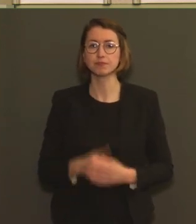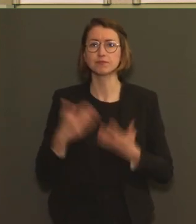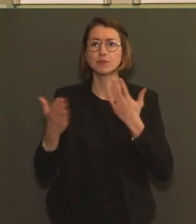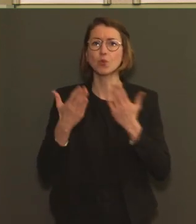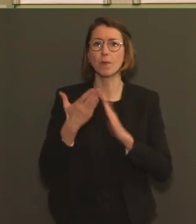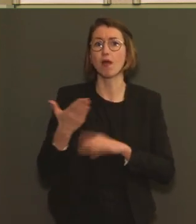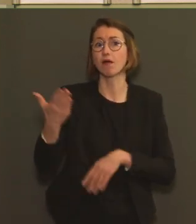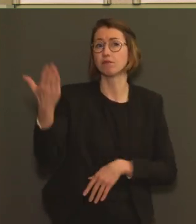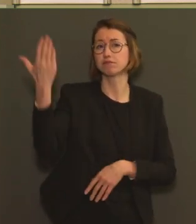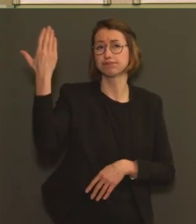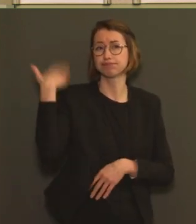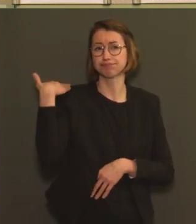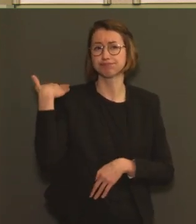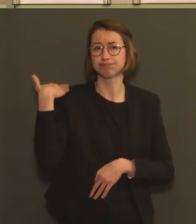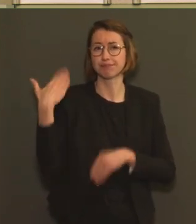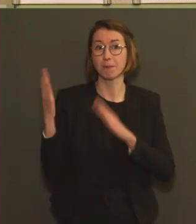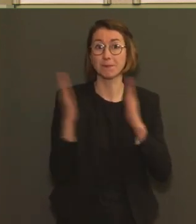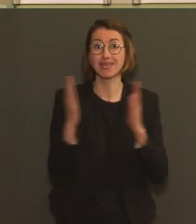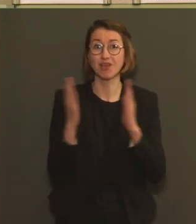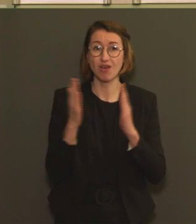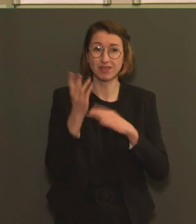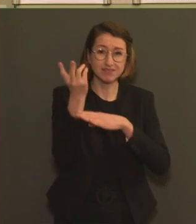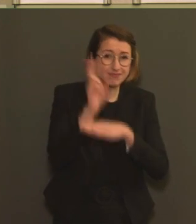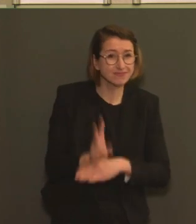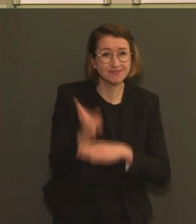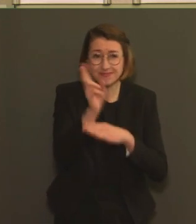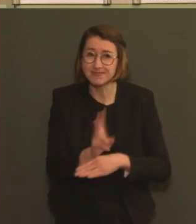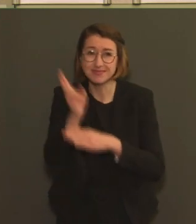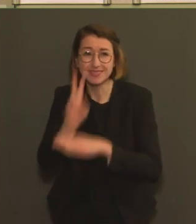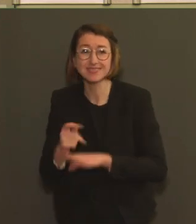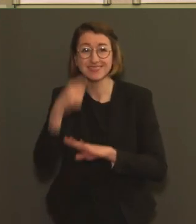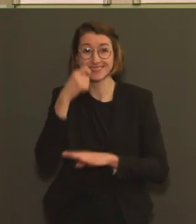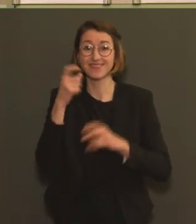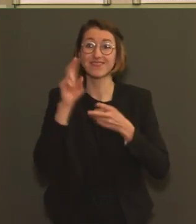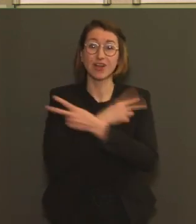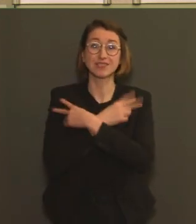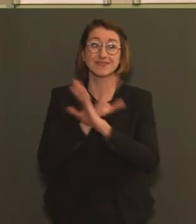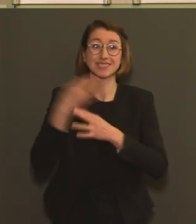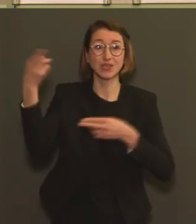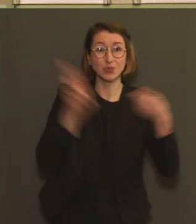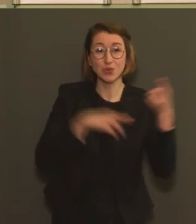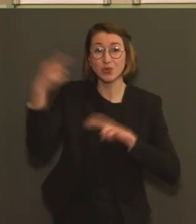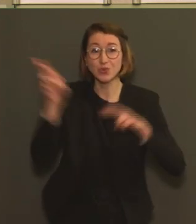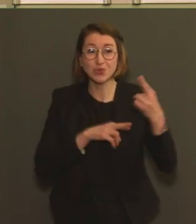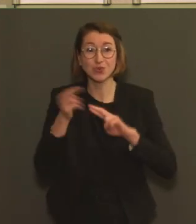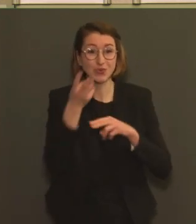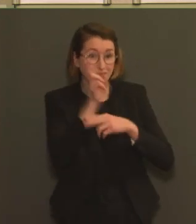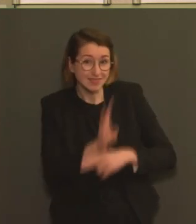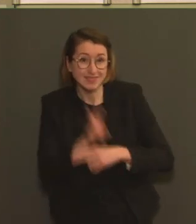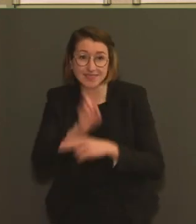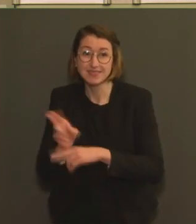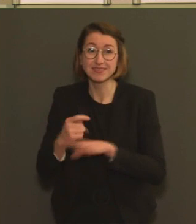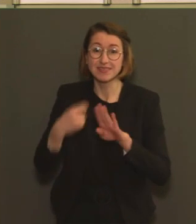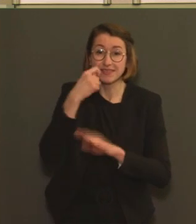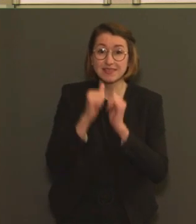testing relativement systématique des retours de zones rouges durant les vacances de fin d'année. La